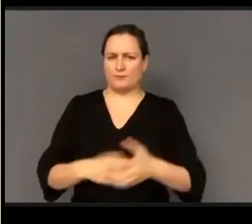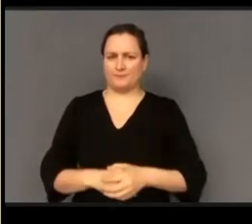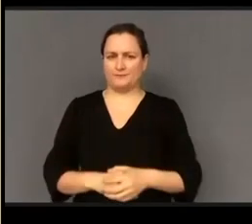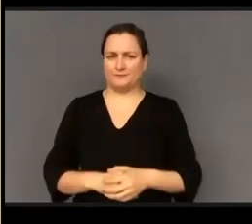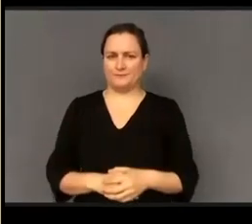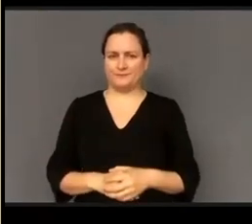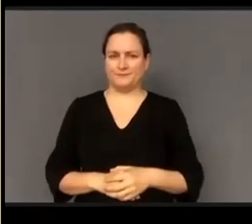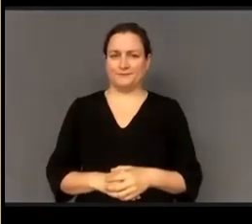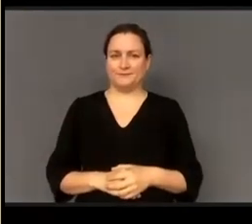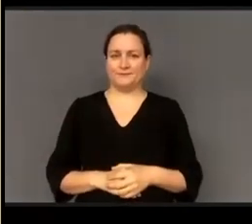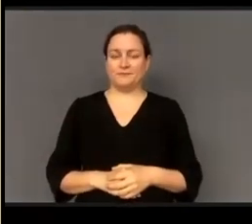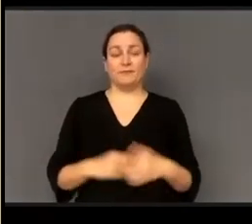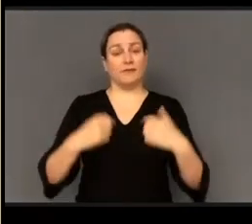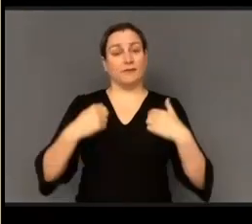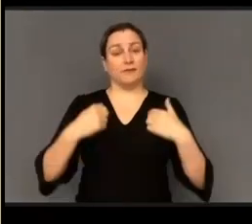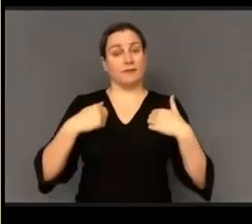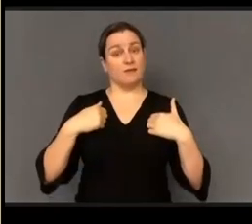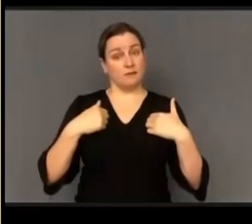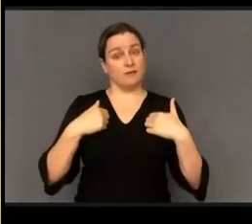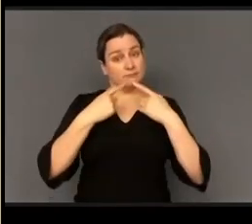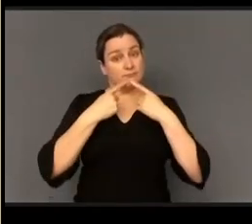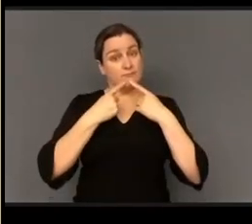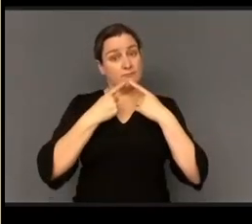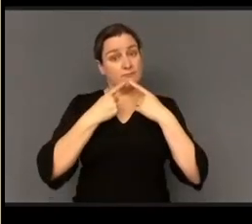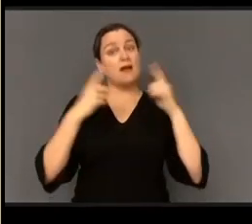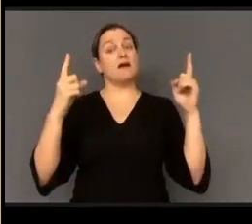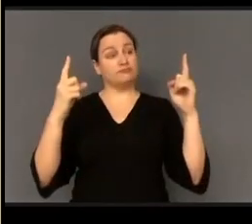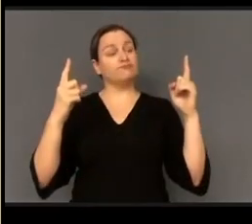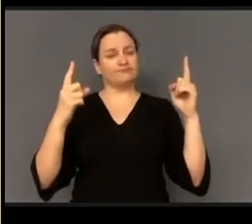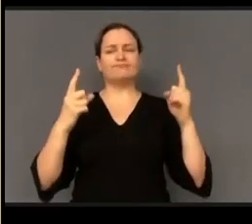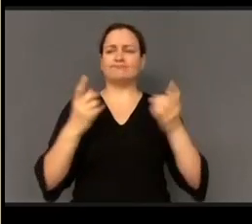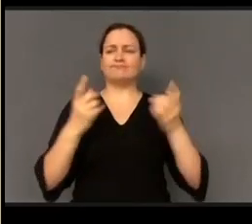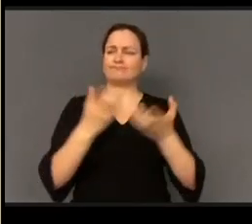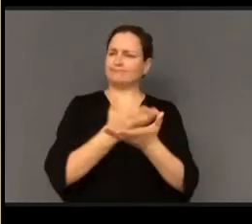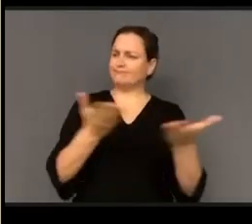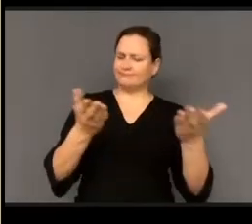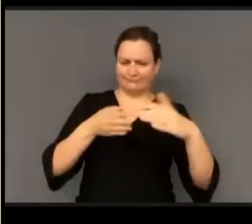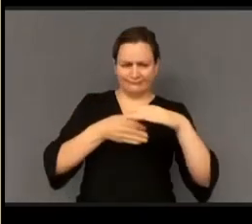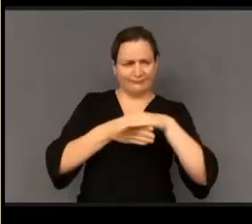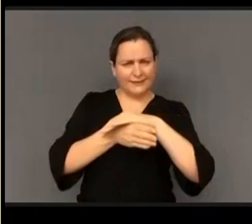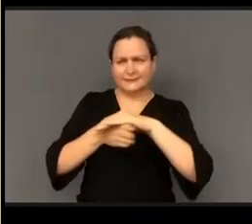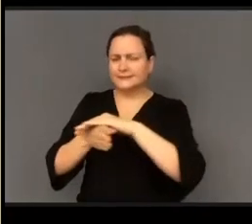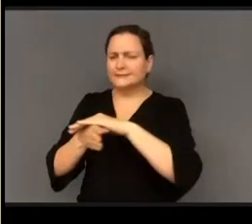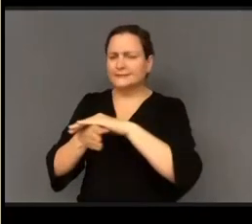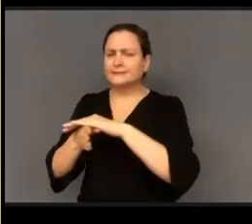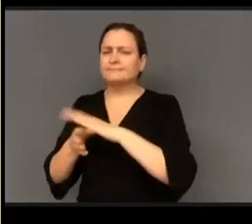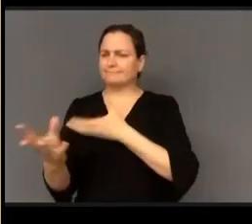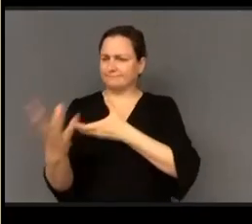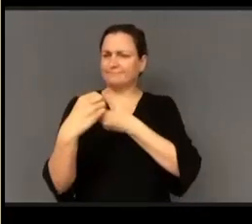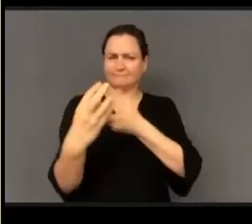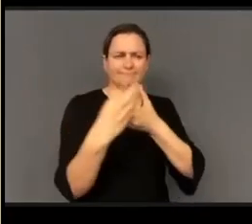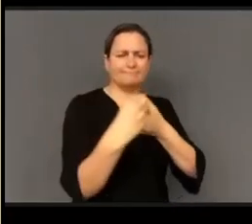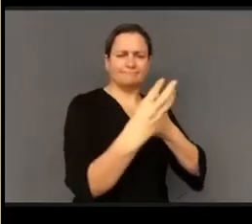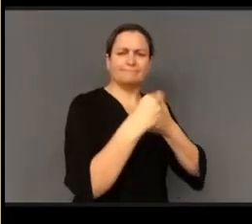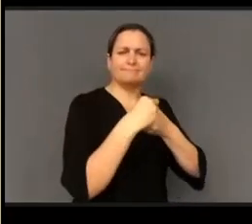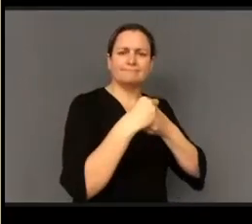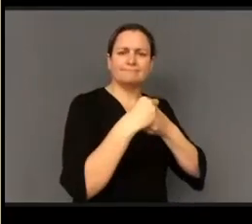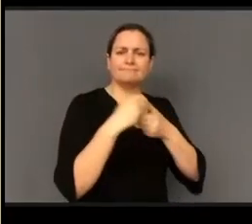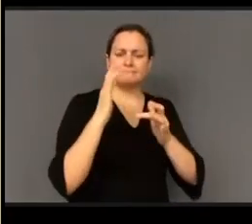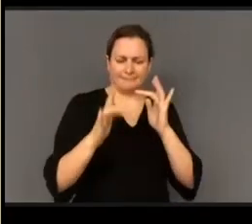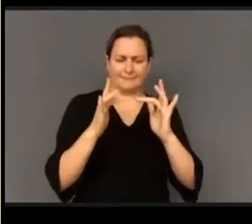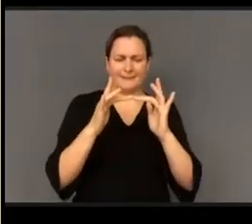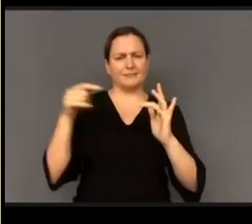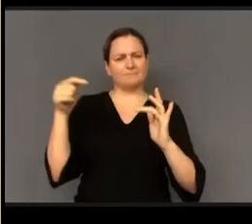est l'expression de notre détermination à obtenir un Internet inclusif qui n'abandonne